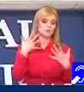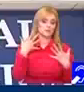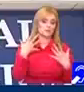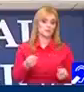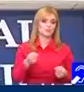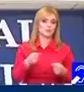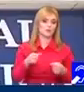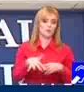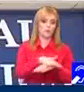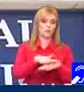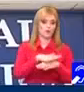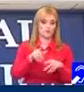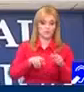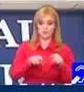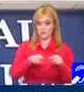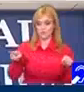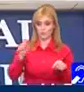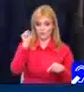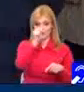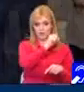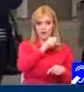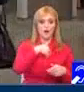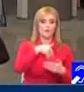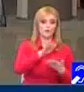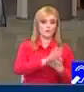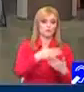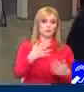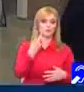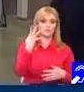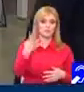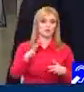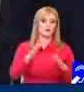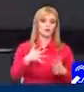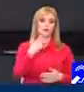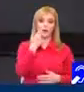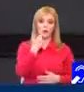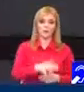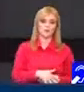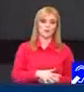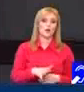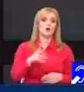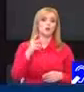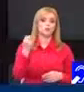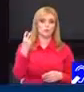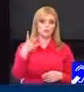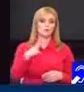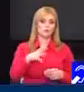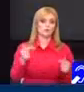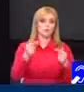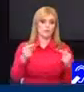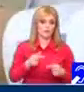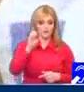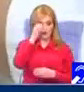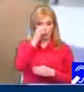că de la începutul sezonului rece au fost înregistrate 24 de cazuri de gripă, dintre care 13 confirmate de laborator.